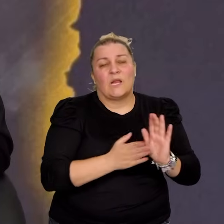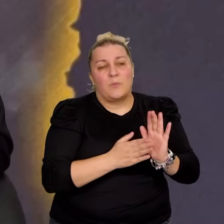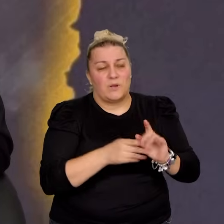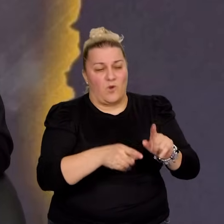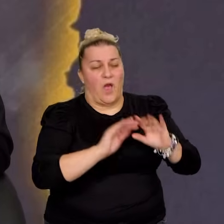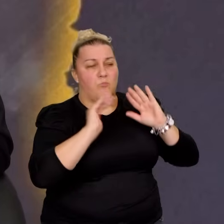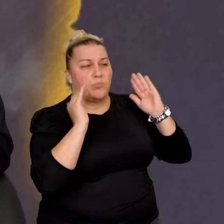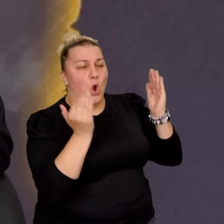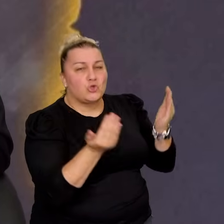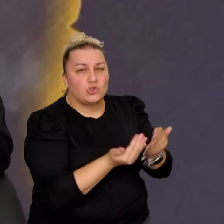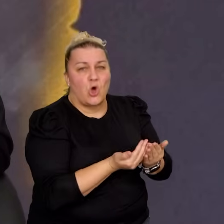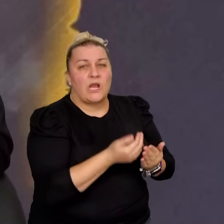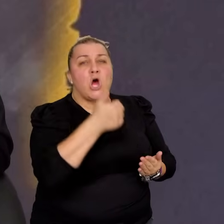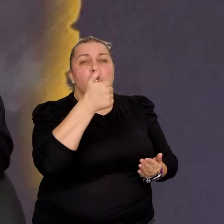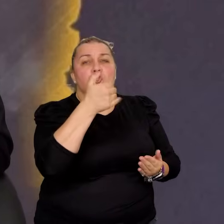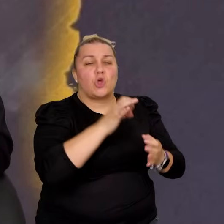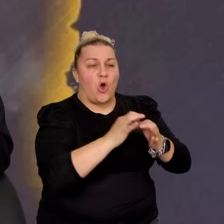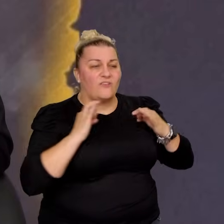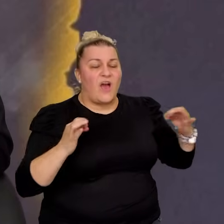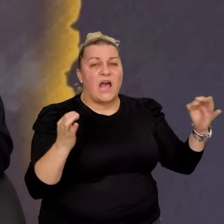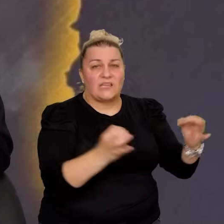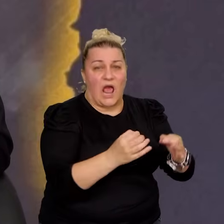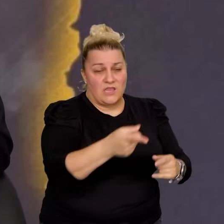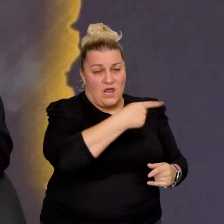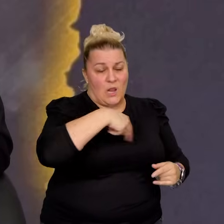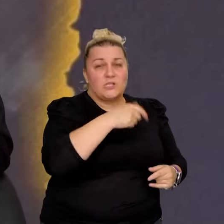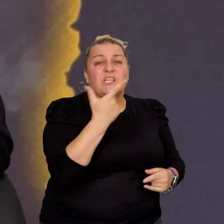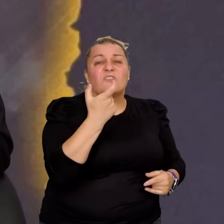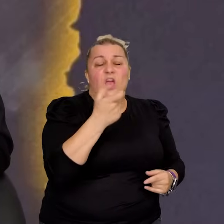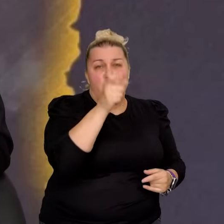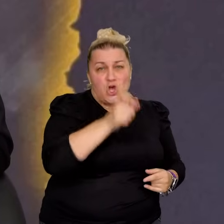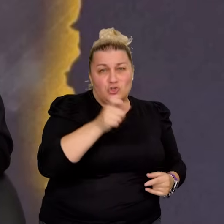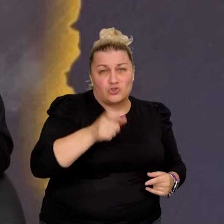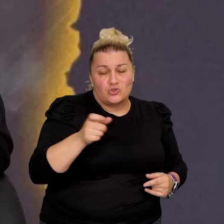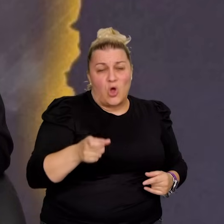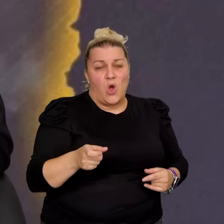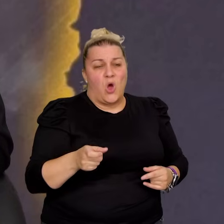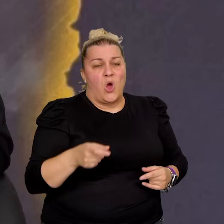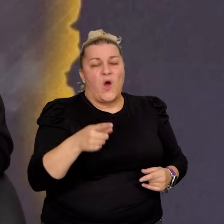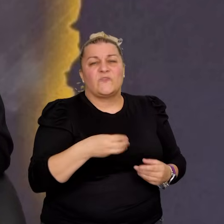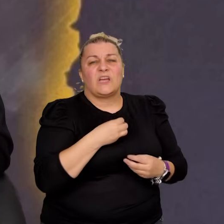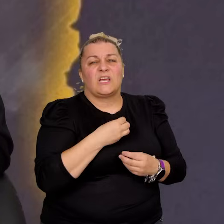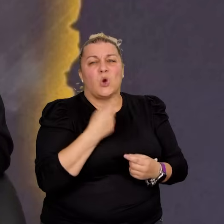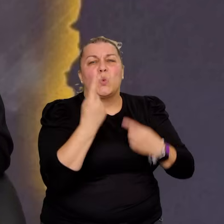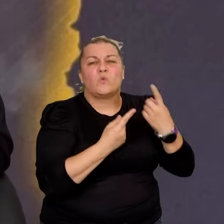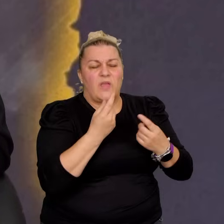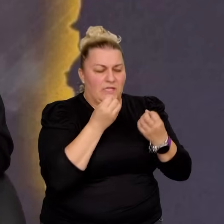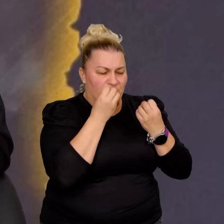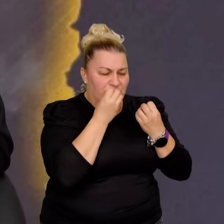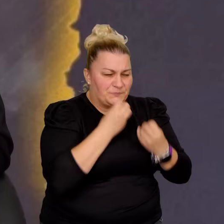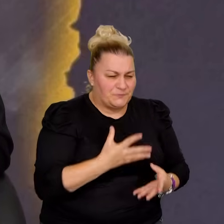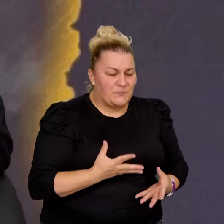Recimo u prostoriji, ne znam, od 100 kvadrata, nas je 200 u nehumanim uvjetima,